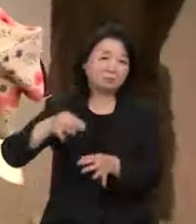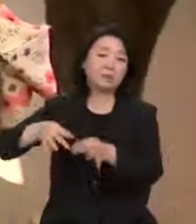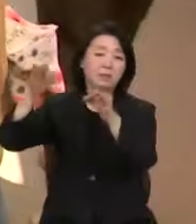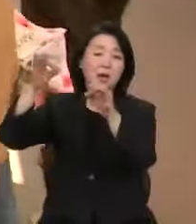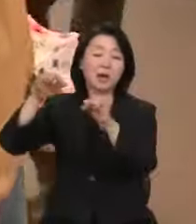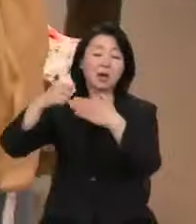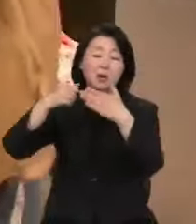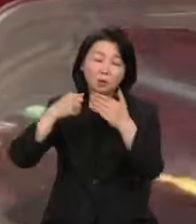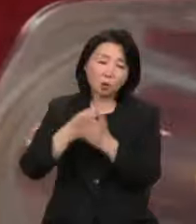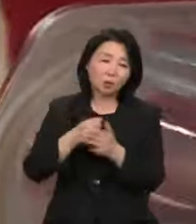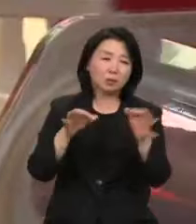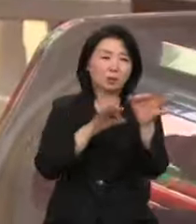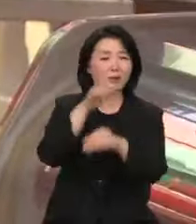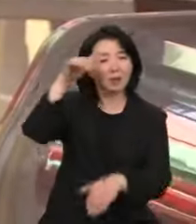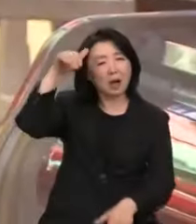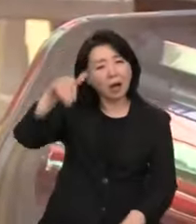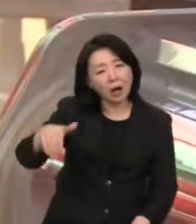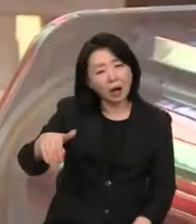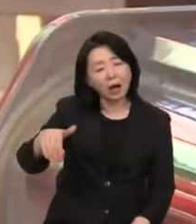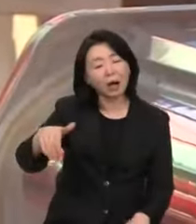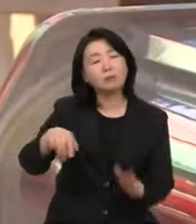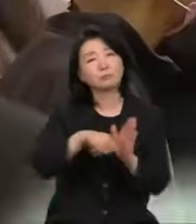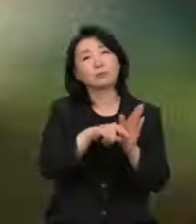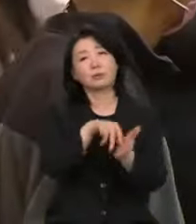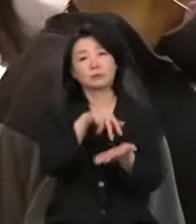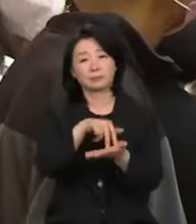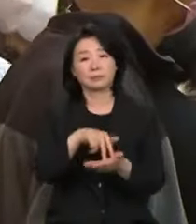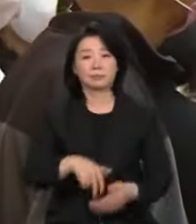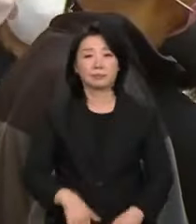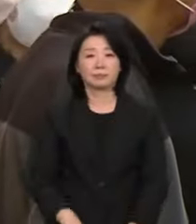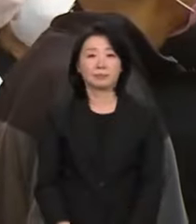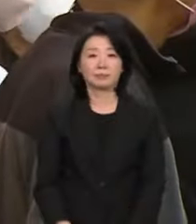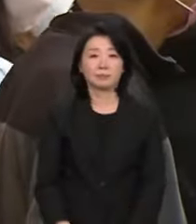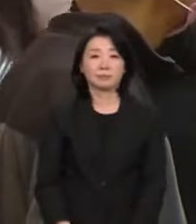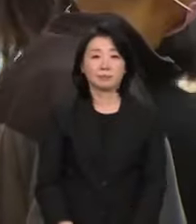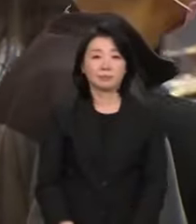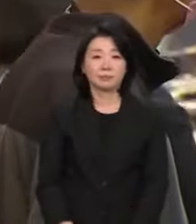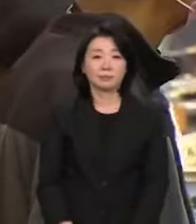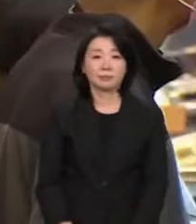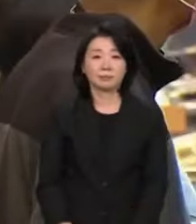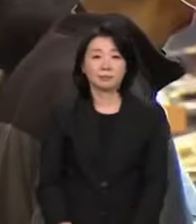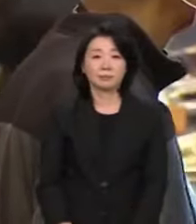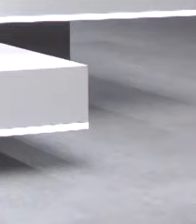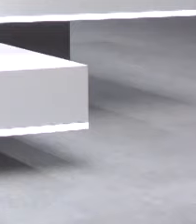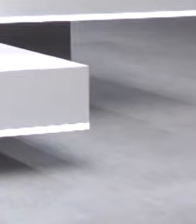나빠질 거란 비관론도 퍼지고 있습니다. JTBC 공다솜입니다.